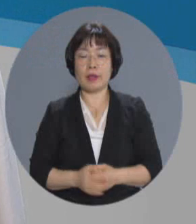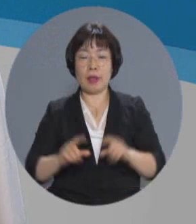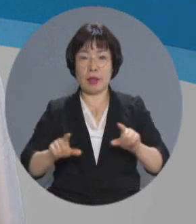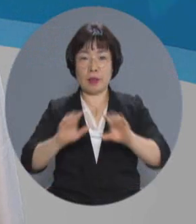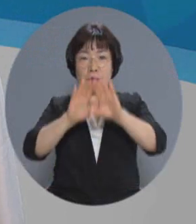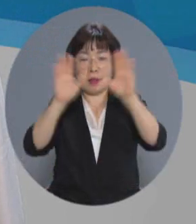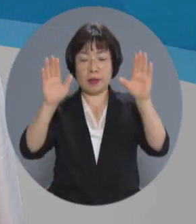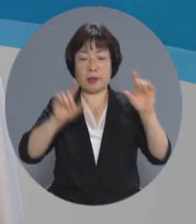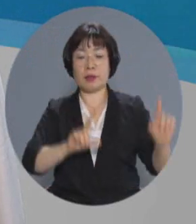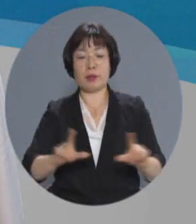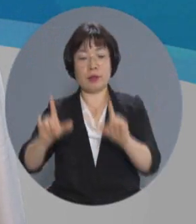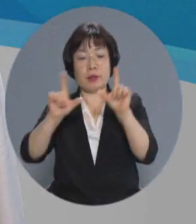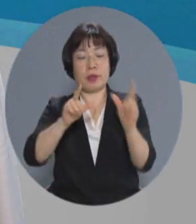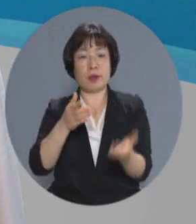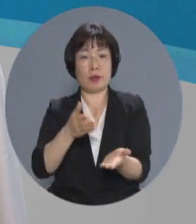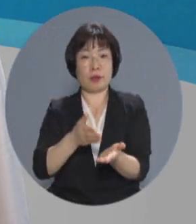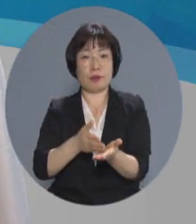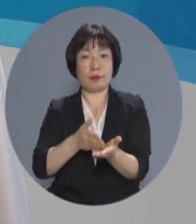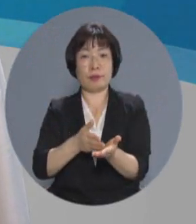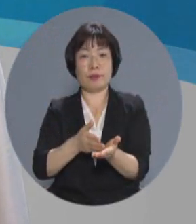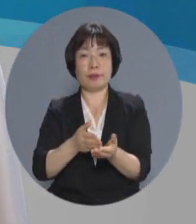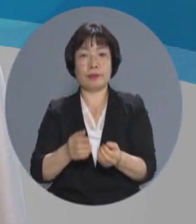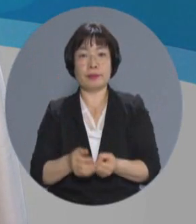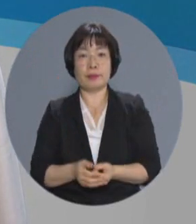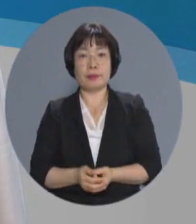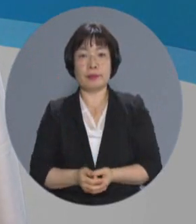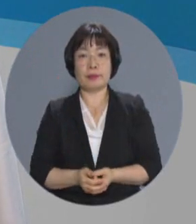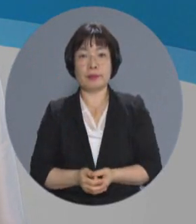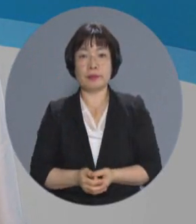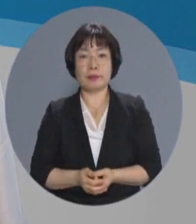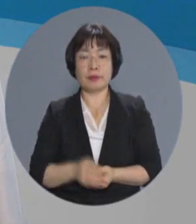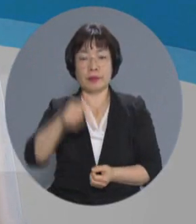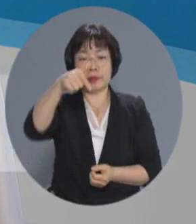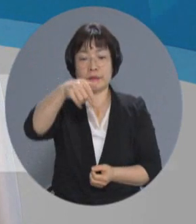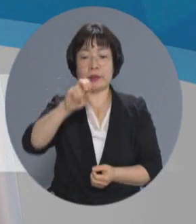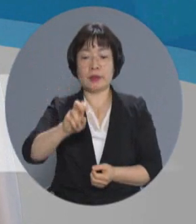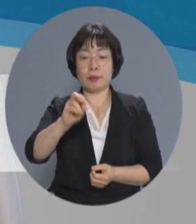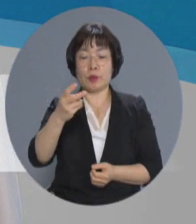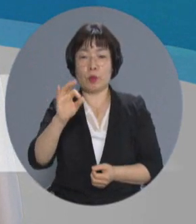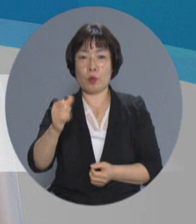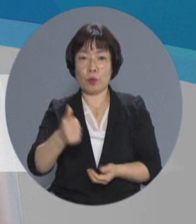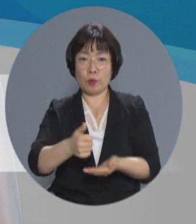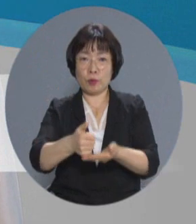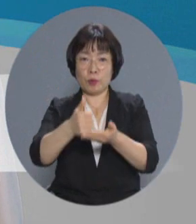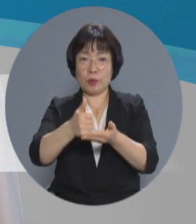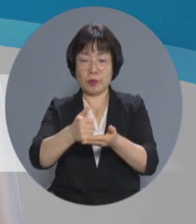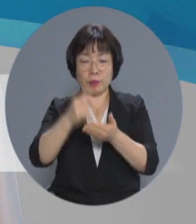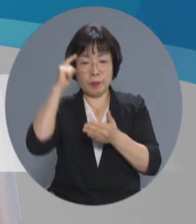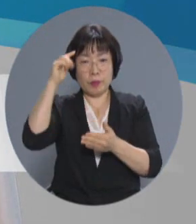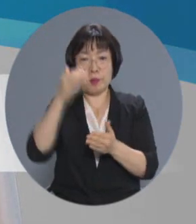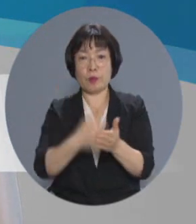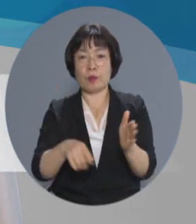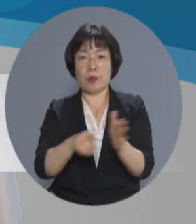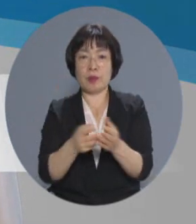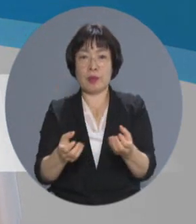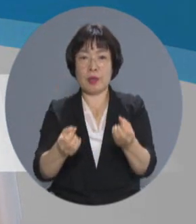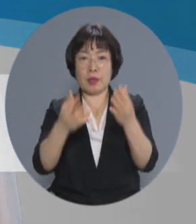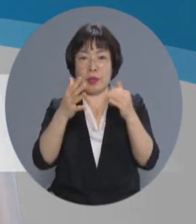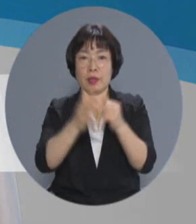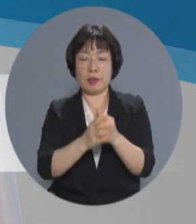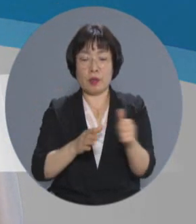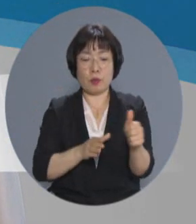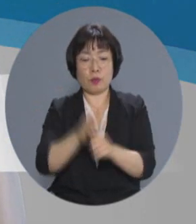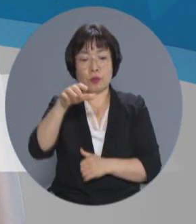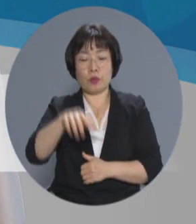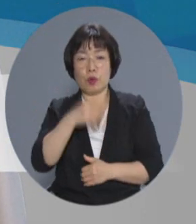날씨와 생활정보 정리해드리는 생활포커스입니다고 김용호 민주열사를 기리는 추모식이 오늘 당시 피습